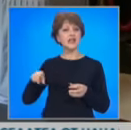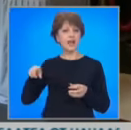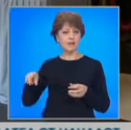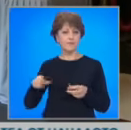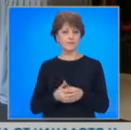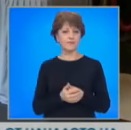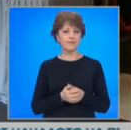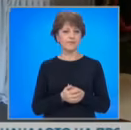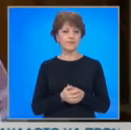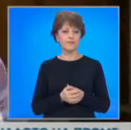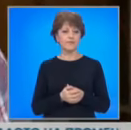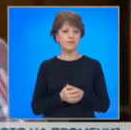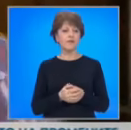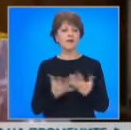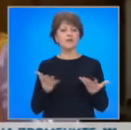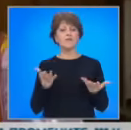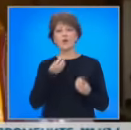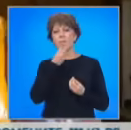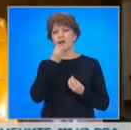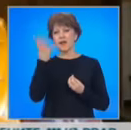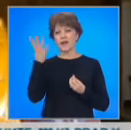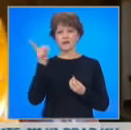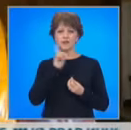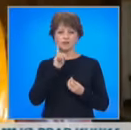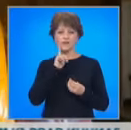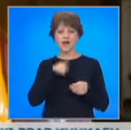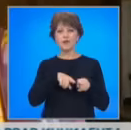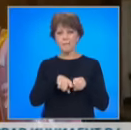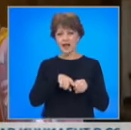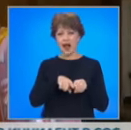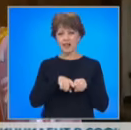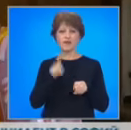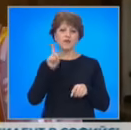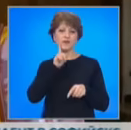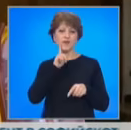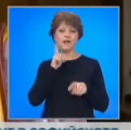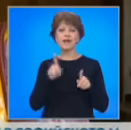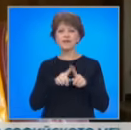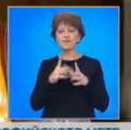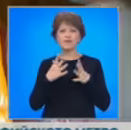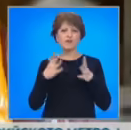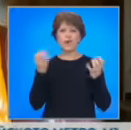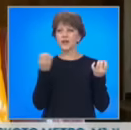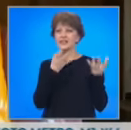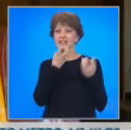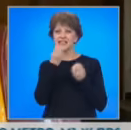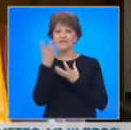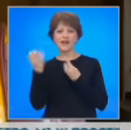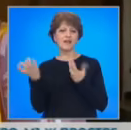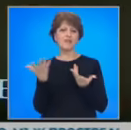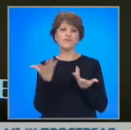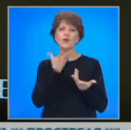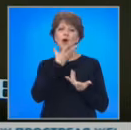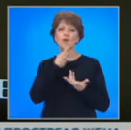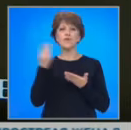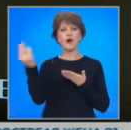иска. Много колоритен човек, като човек и като приятел. Много цветен. Много, много хубаво е да